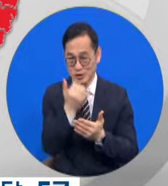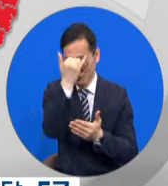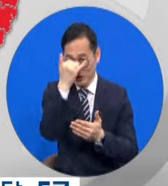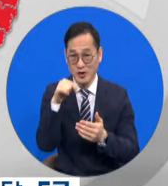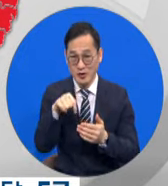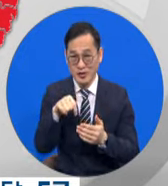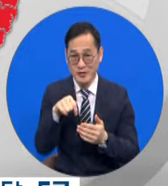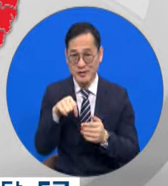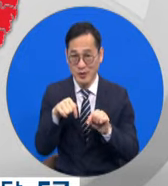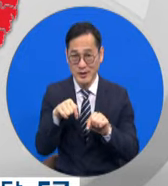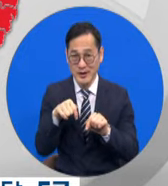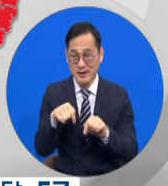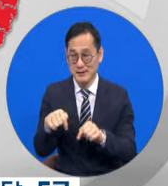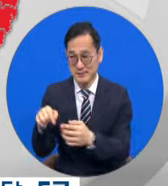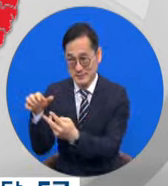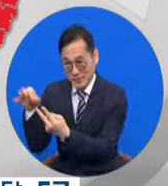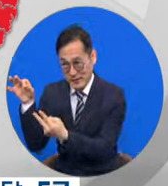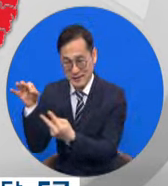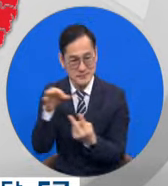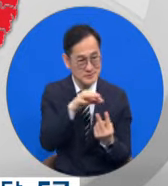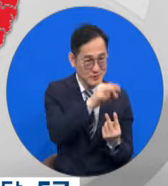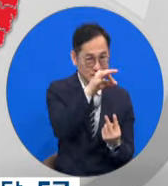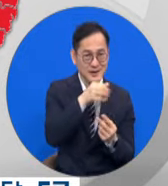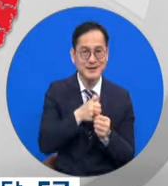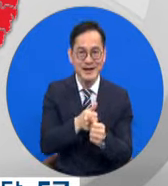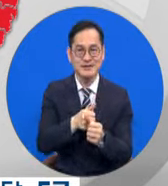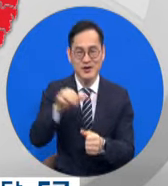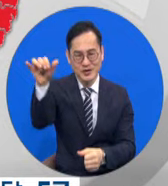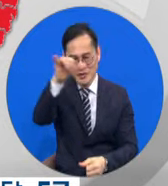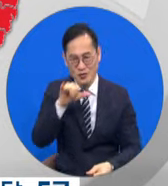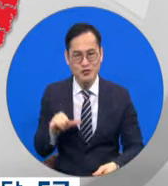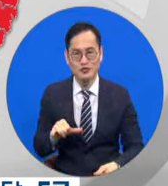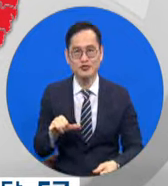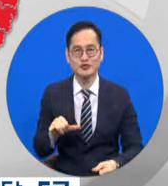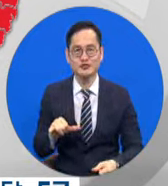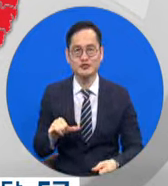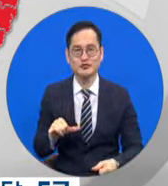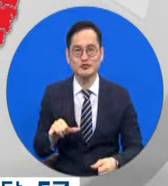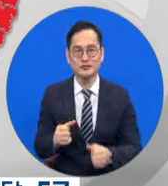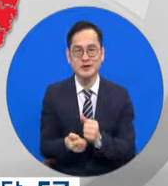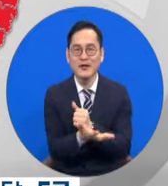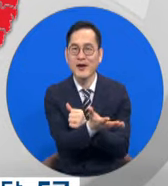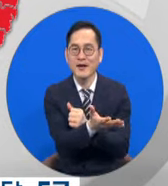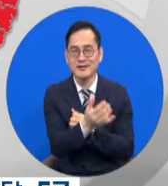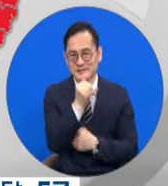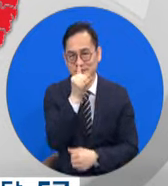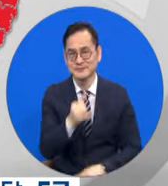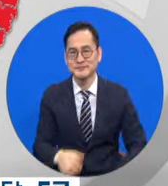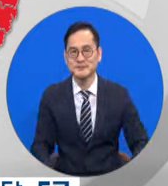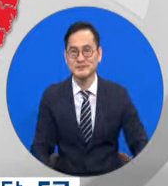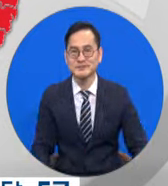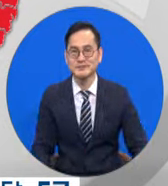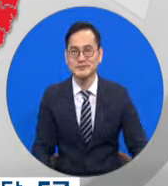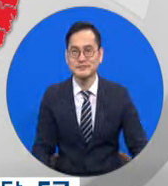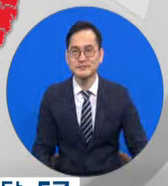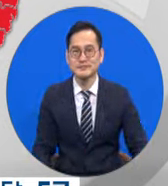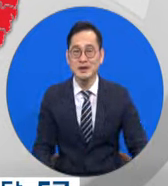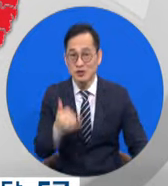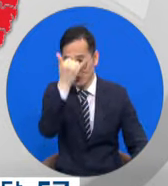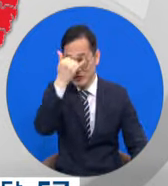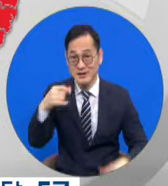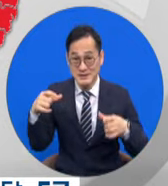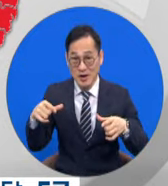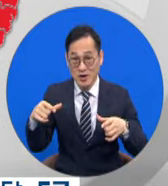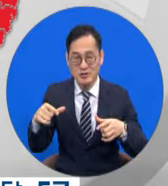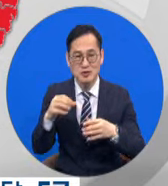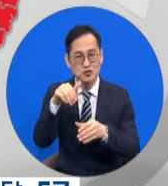따라서 전체 선거 결과가 달라지기도 하군요. 그런데 그 충청의 충남이 지금 투표율이 8%, 전국에서